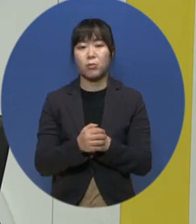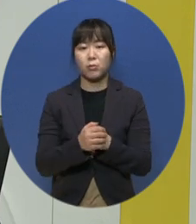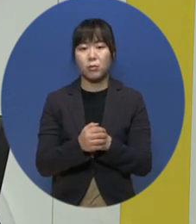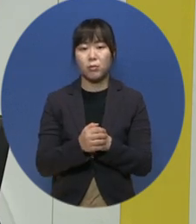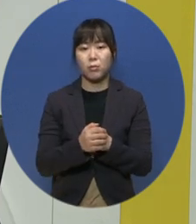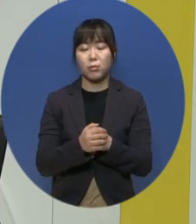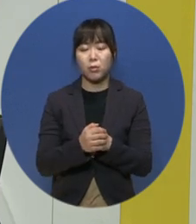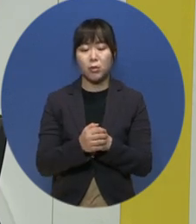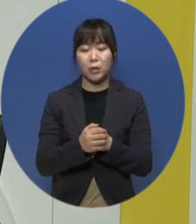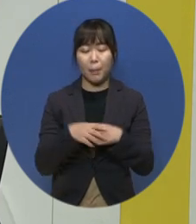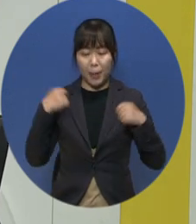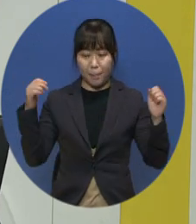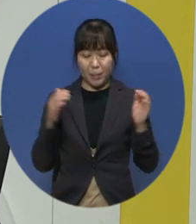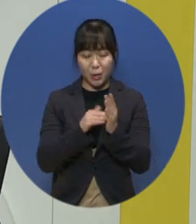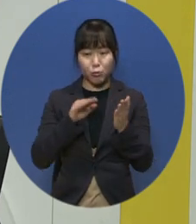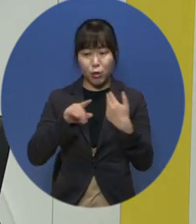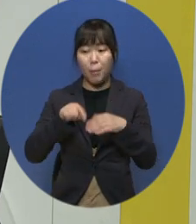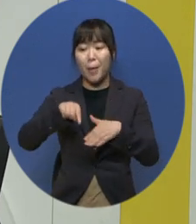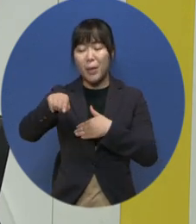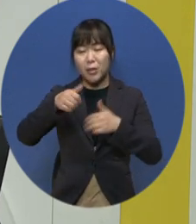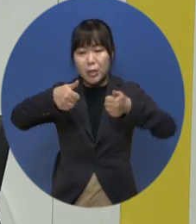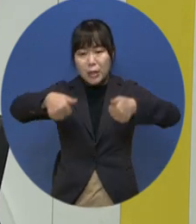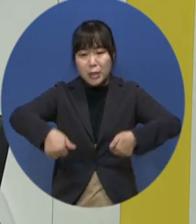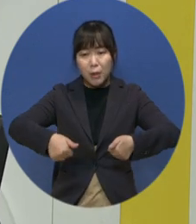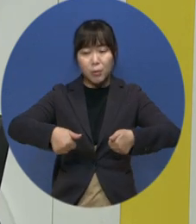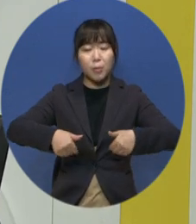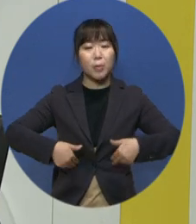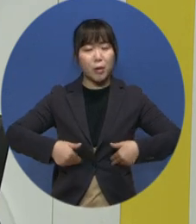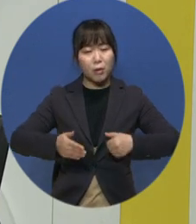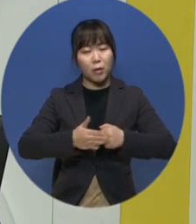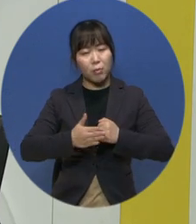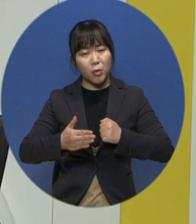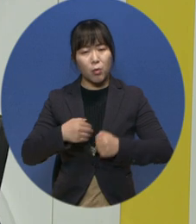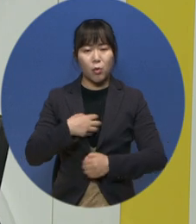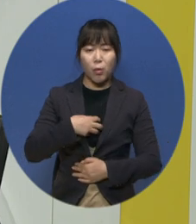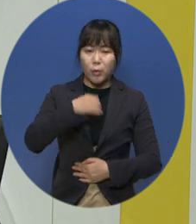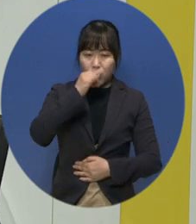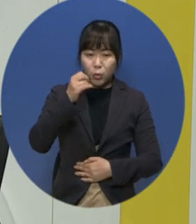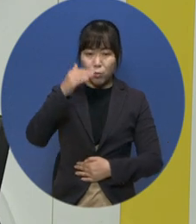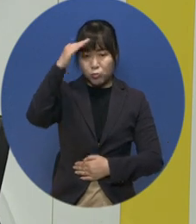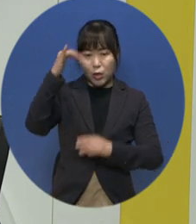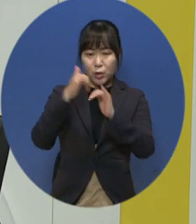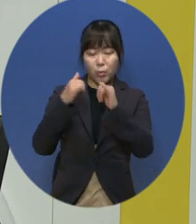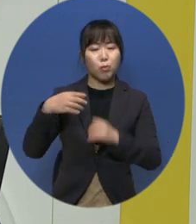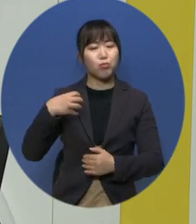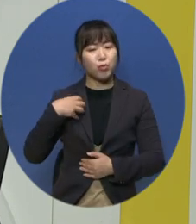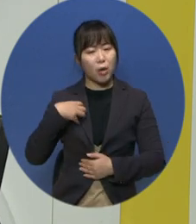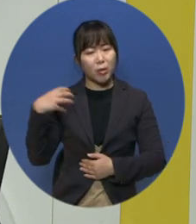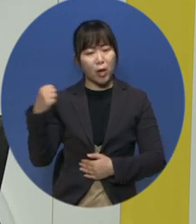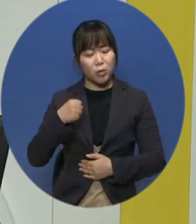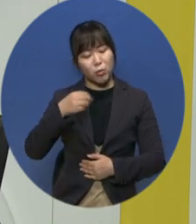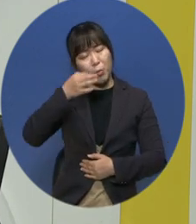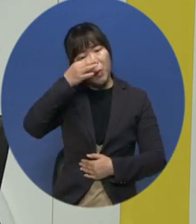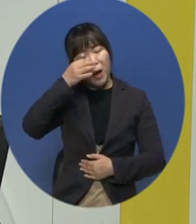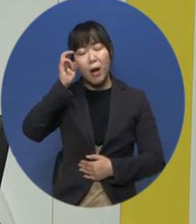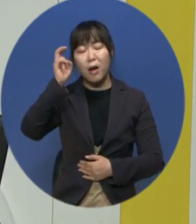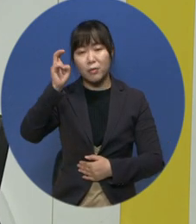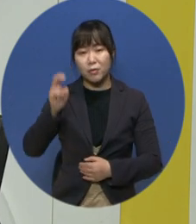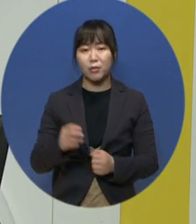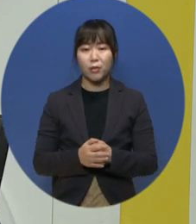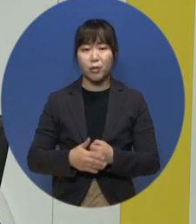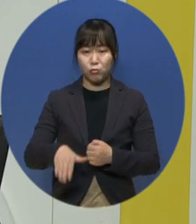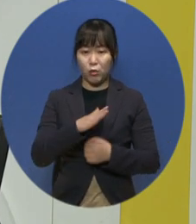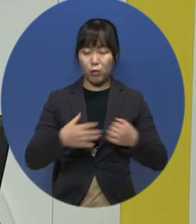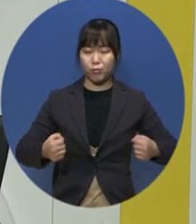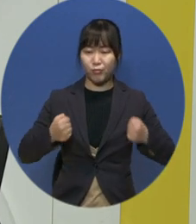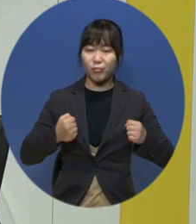무대 밖에서 인사도 해야 되고 이러니까 사실 위험에 많이 노출되어 있고 관객분들도 부담을 갖고 보실 것 같아요. 저희